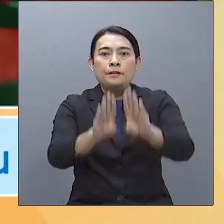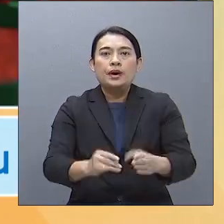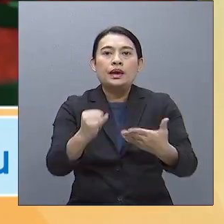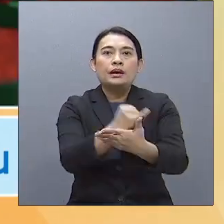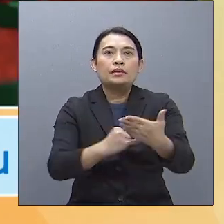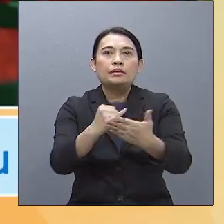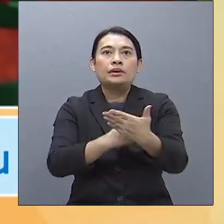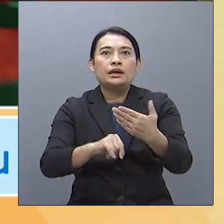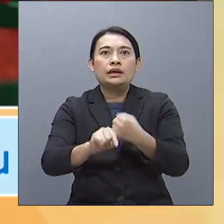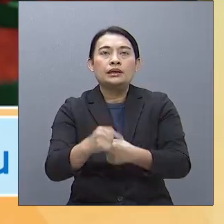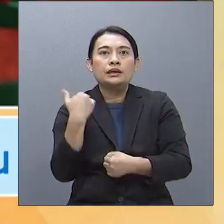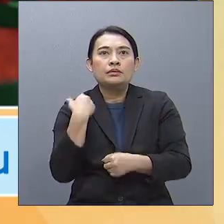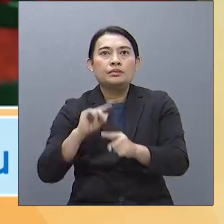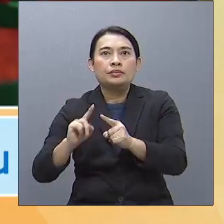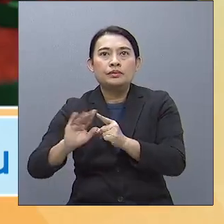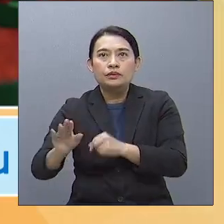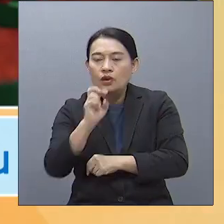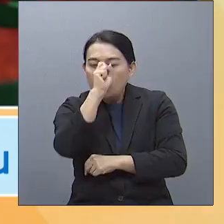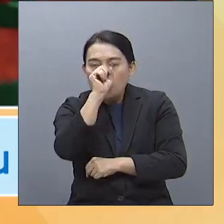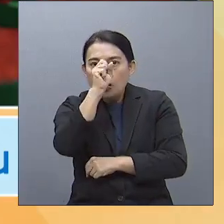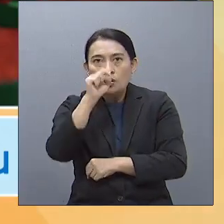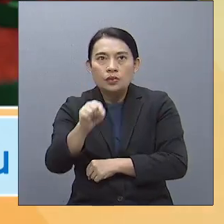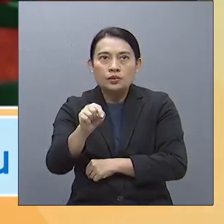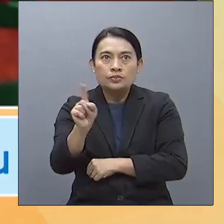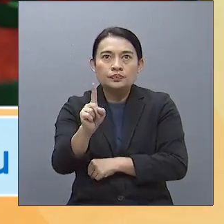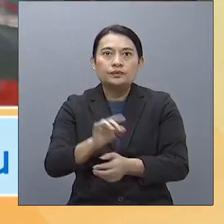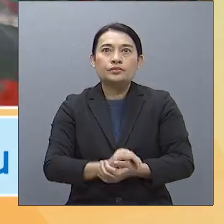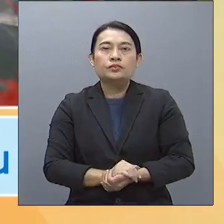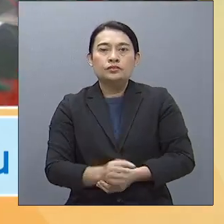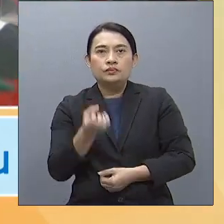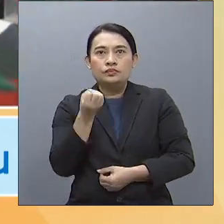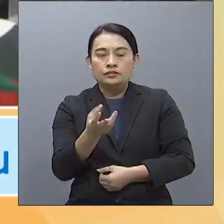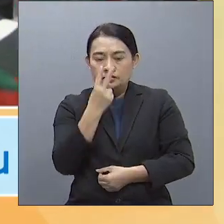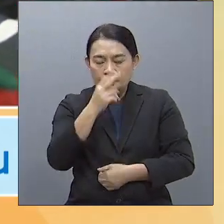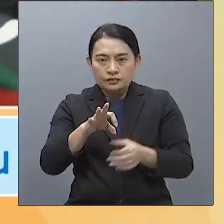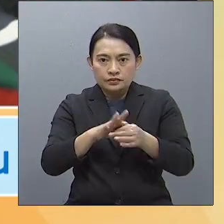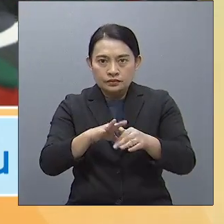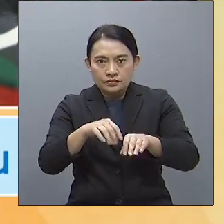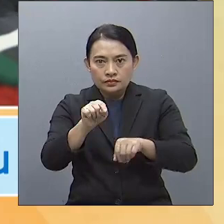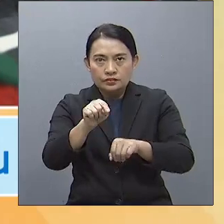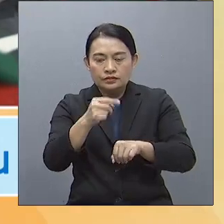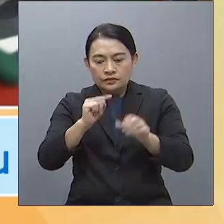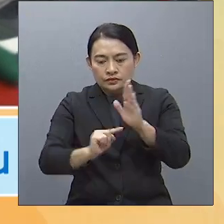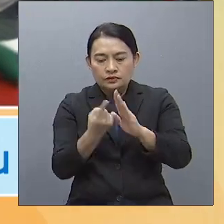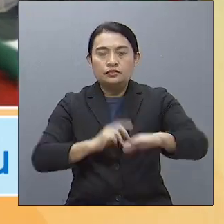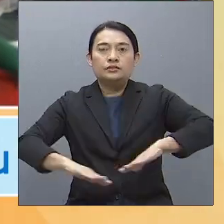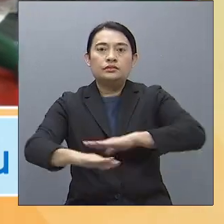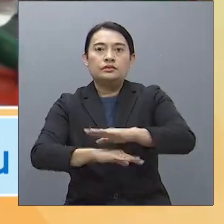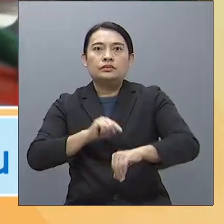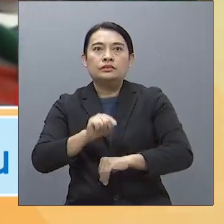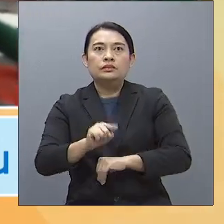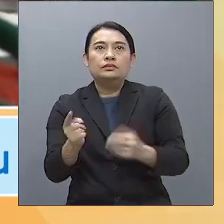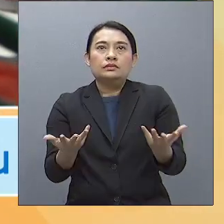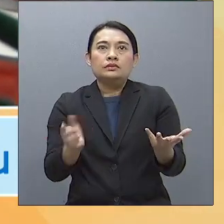ลองดูศึกษา อาจจะจุดเริ่มต้นจากไซส์รองเท้าที่คนมักจะนิยมแล้วก็อาจจะเป็นลายเริ่มต้นไปก่อนแล้วก็มีแบบว่าคัสตอมเม